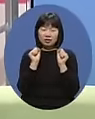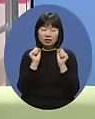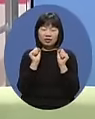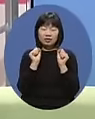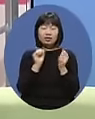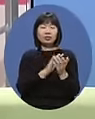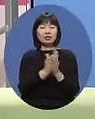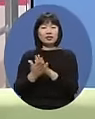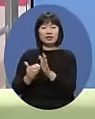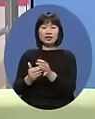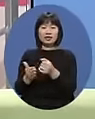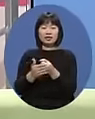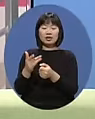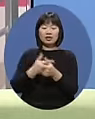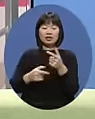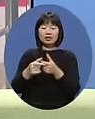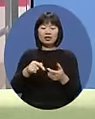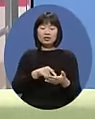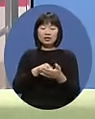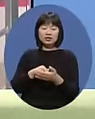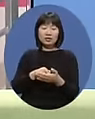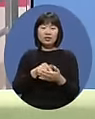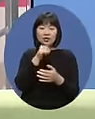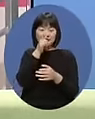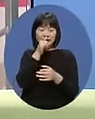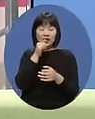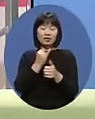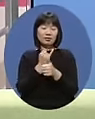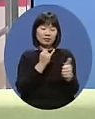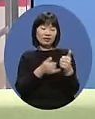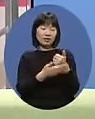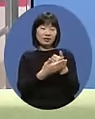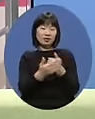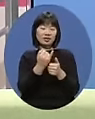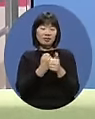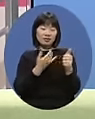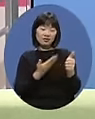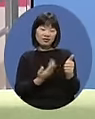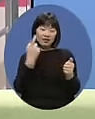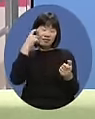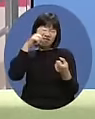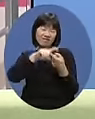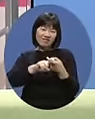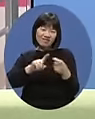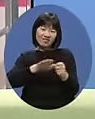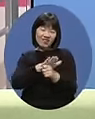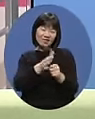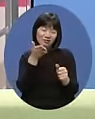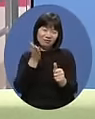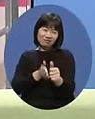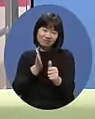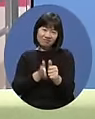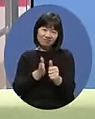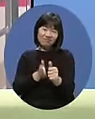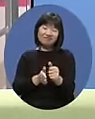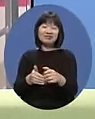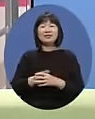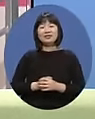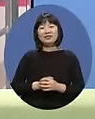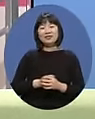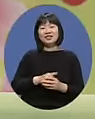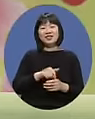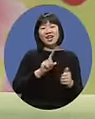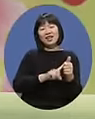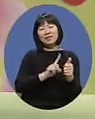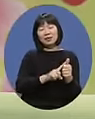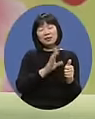변했기 때문에 더욱더 쓸쓸하고 외로운 게 남편들이니까 남편들에게도 많은 관심과 사랑 부탁드리겠습니다. 네. 김영규 씨